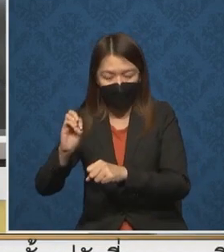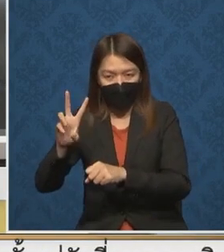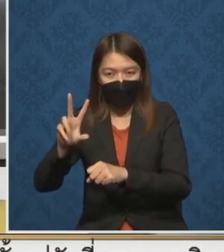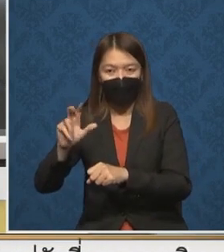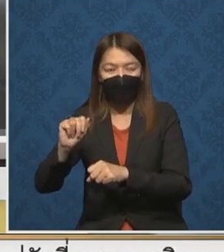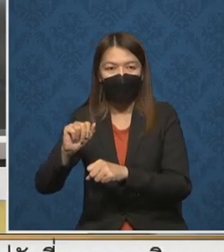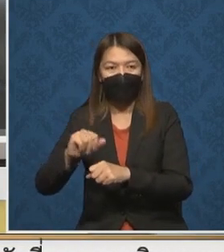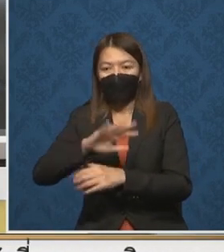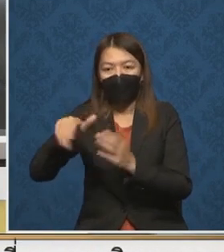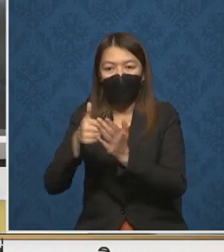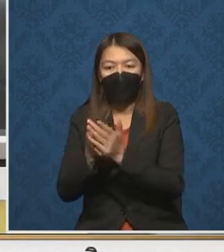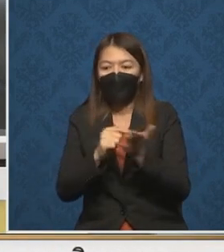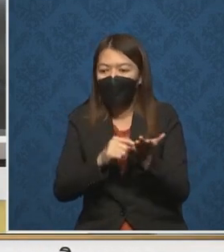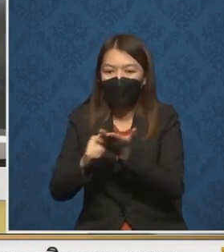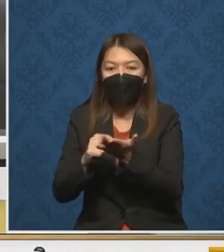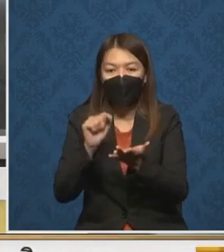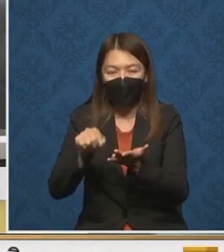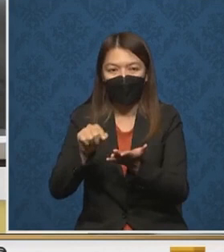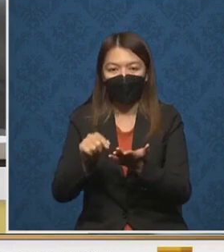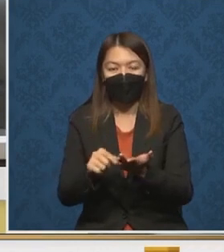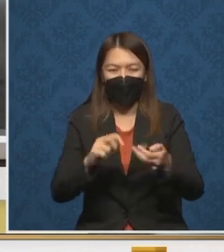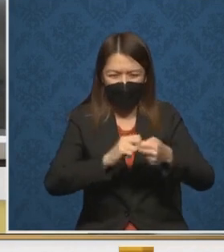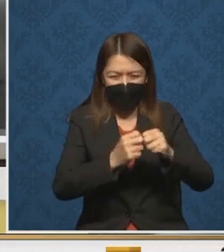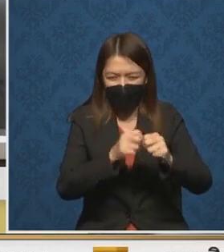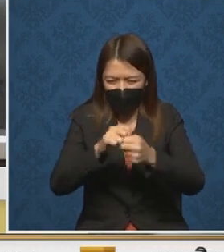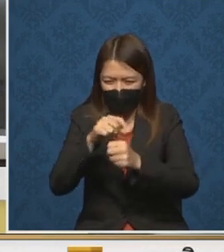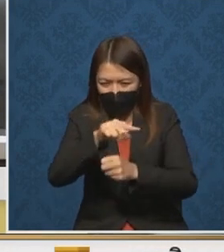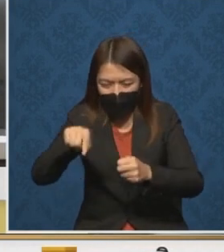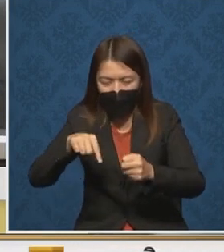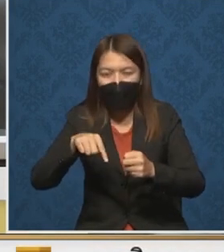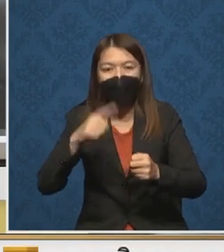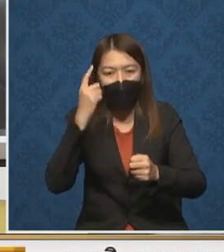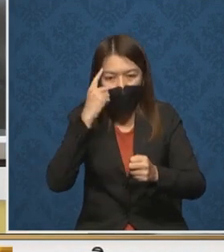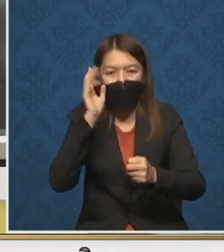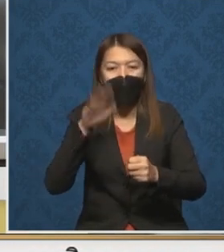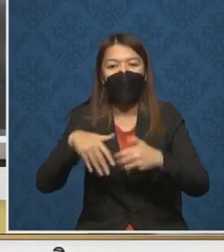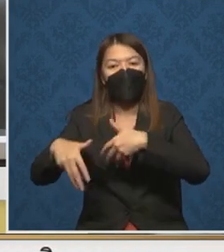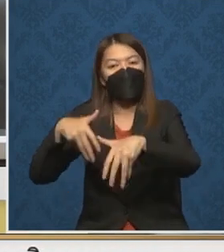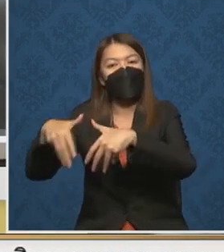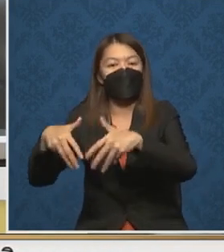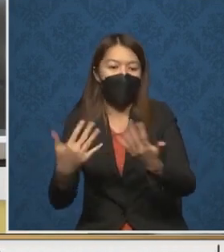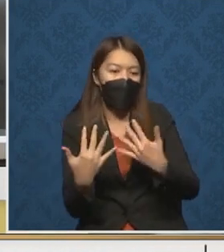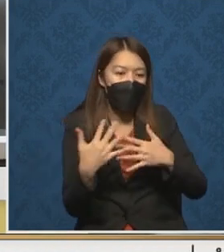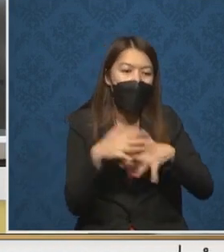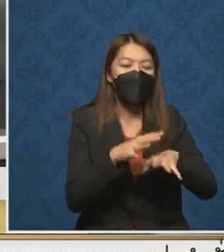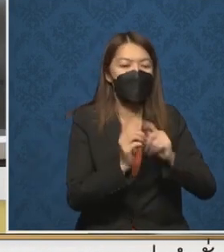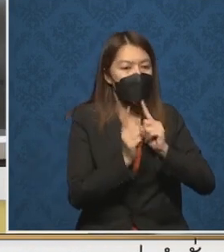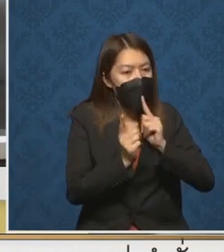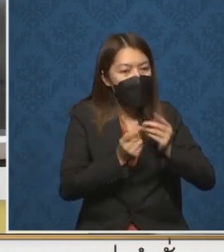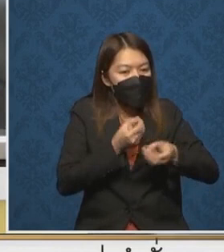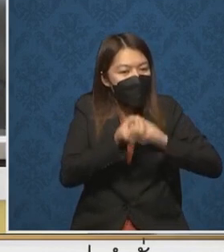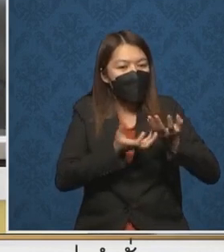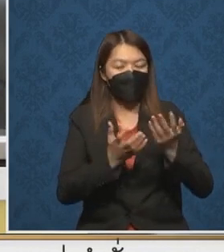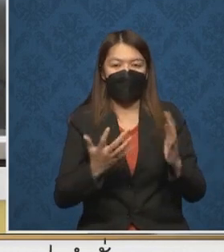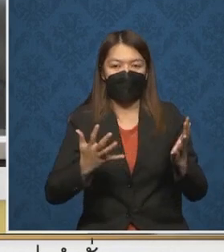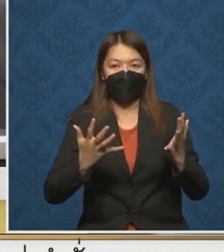ถึงก็เสนอว่า พร้บวามปัญหาฟรมขัดแย้งเนี่ยเกิดจากประชาชนไมมีส่วนรวม ท่ประทานทครบครับ